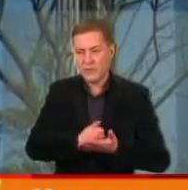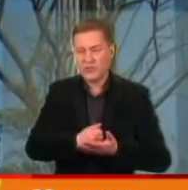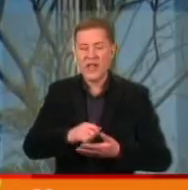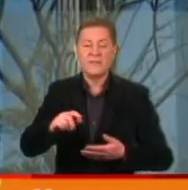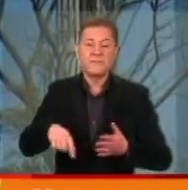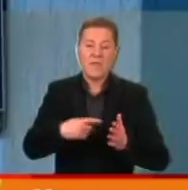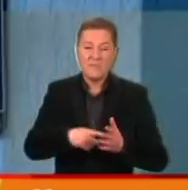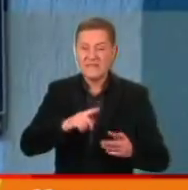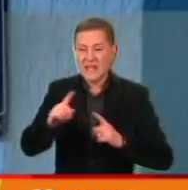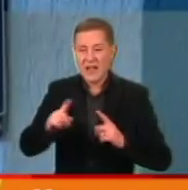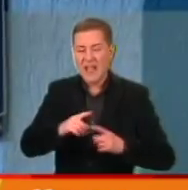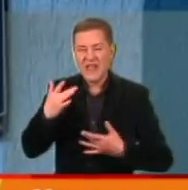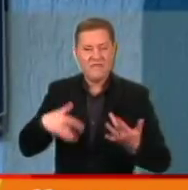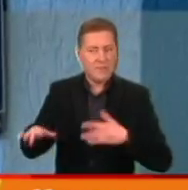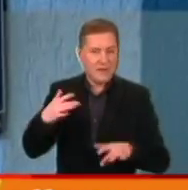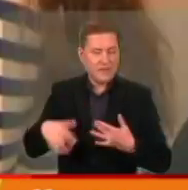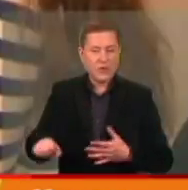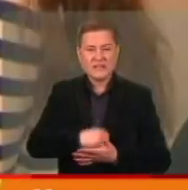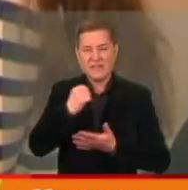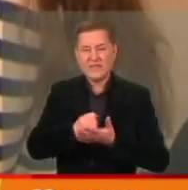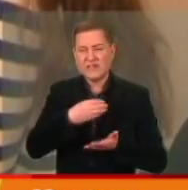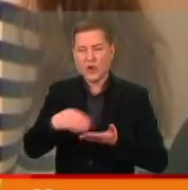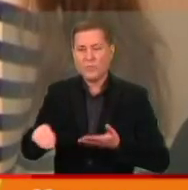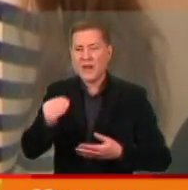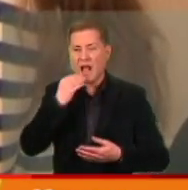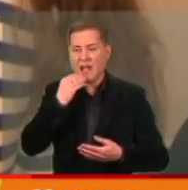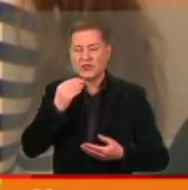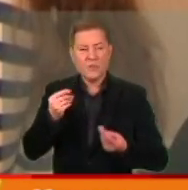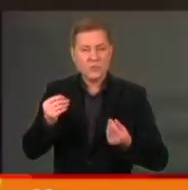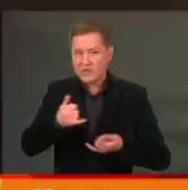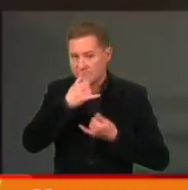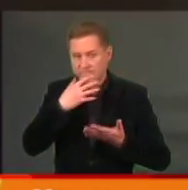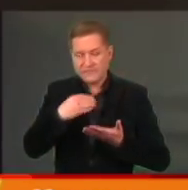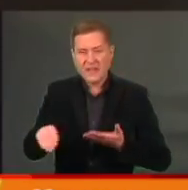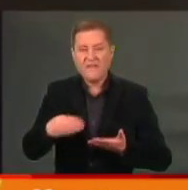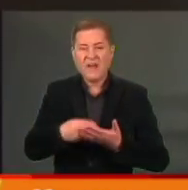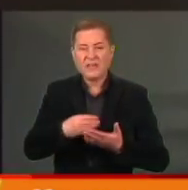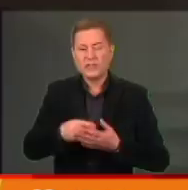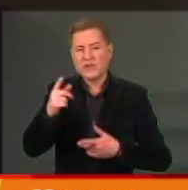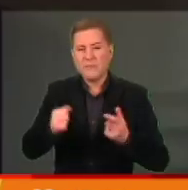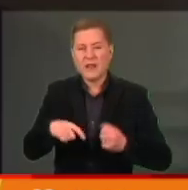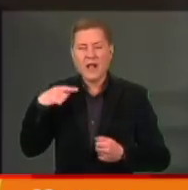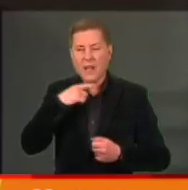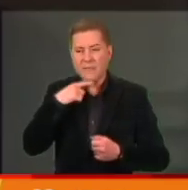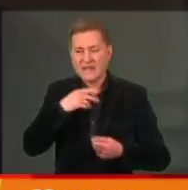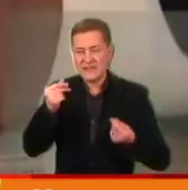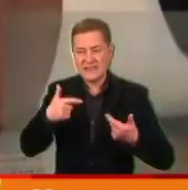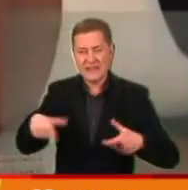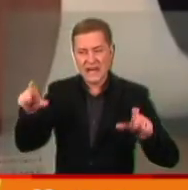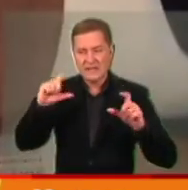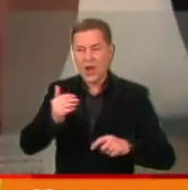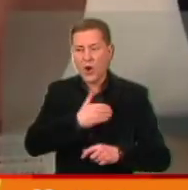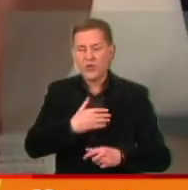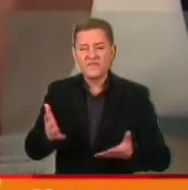раді виправдовуються. Затверджений на закупівлю харчів бюджет не покриває вартості молока та м'яса. Ціни ростуть і охочих взяти